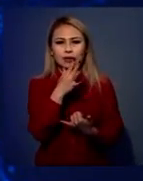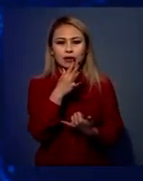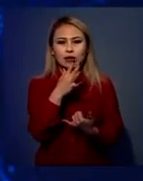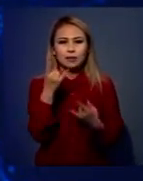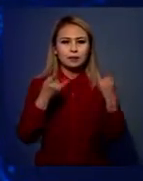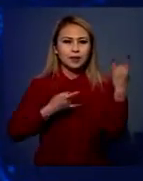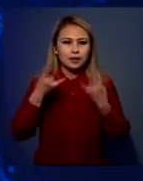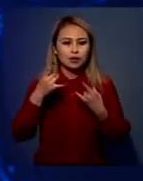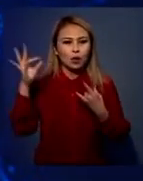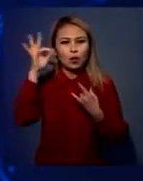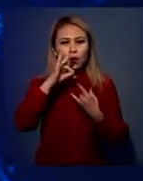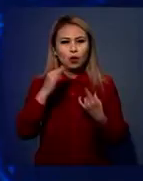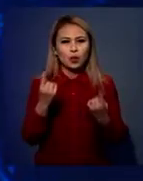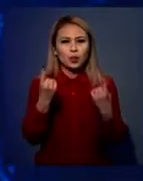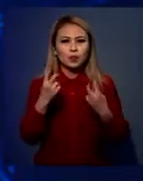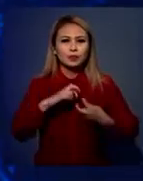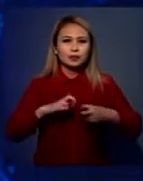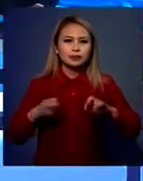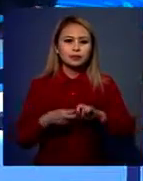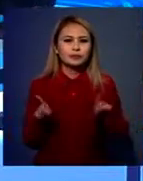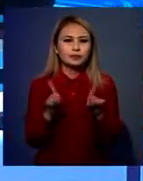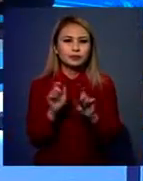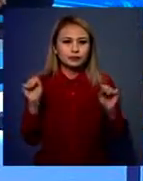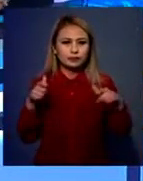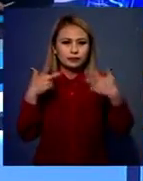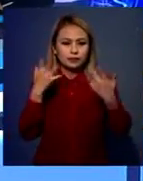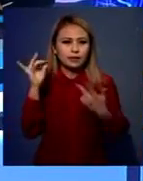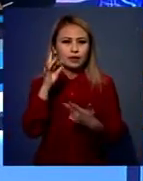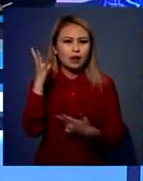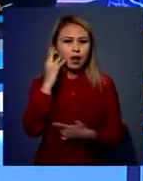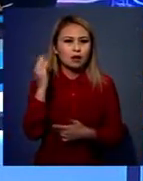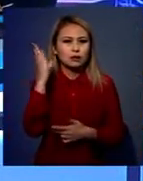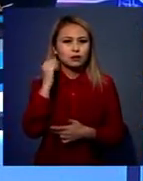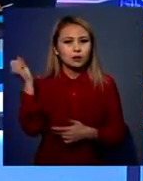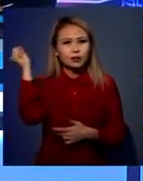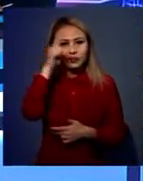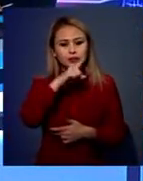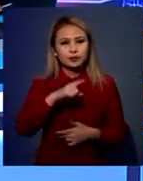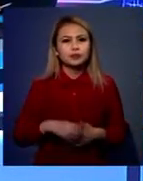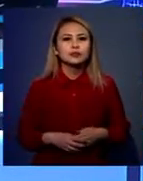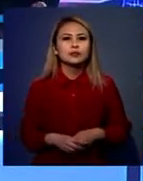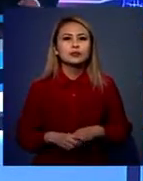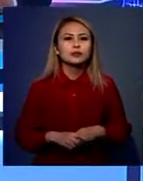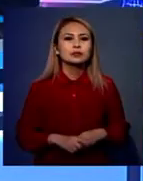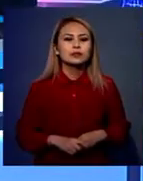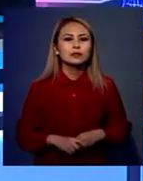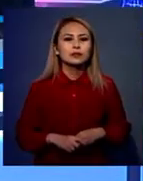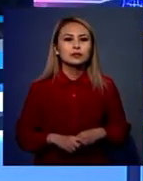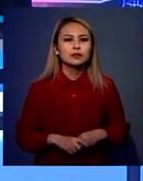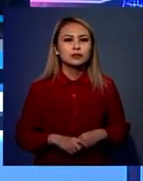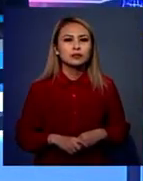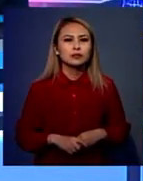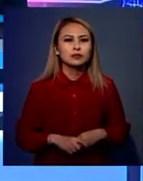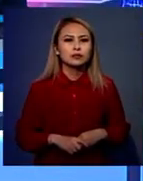медиа нарықтағы маңызды мәселелер қандай? Осы сәтте бізбен Алматыдан әріптесім Аршын Кемелжан тікелей қосылды. Аршын, кеш